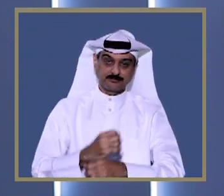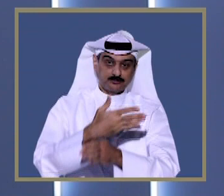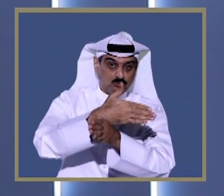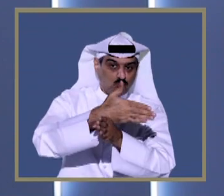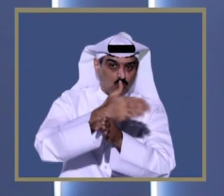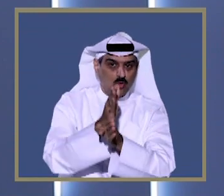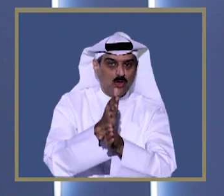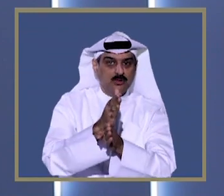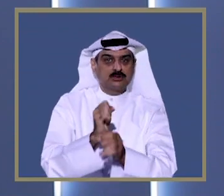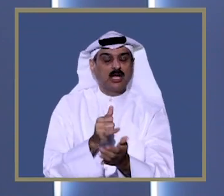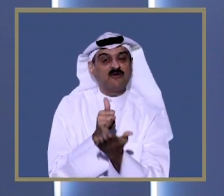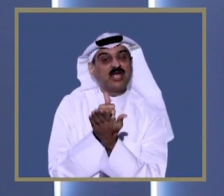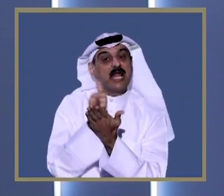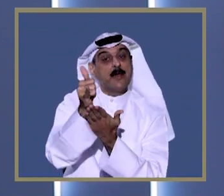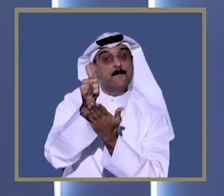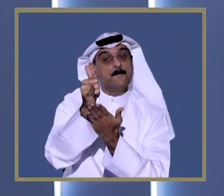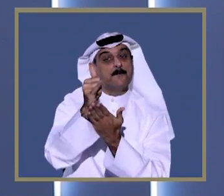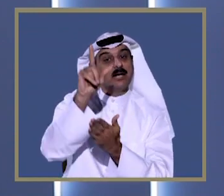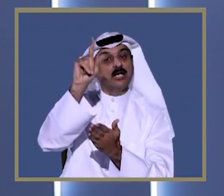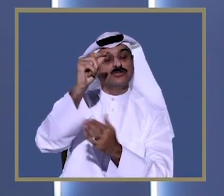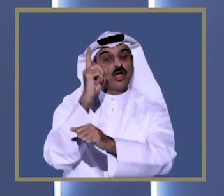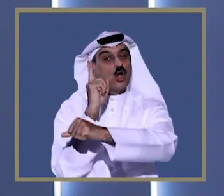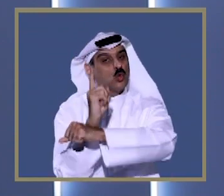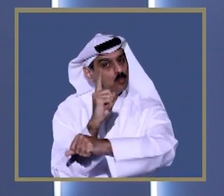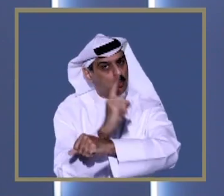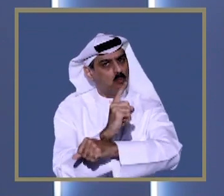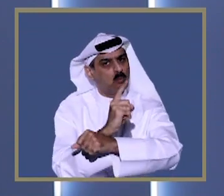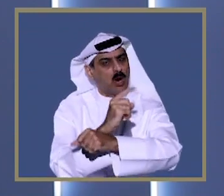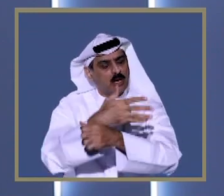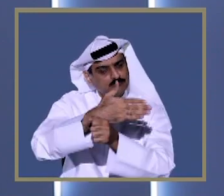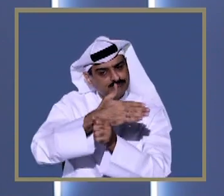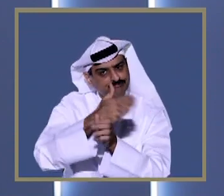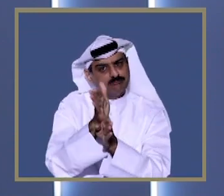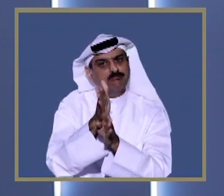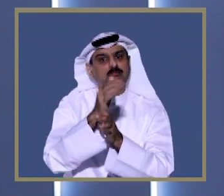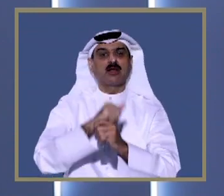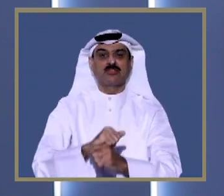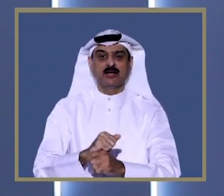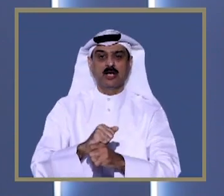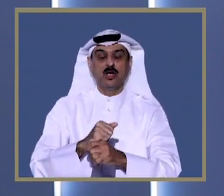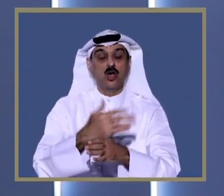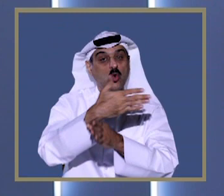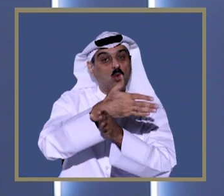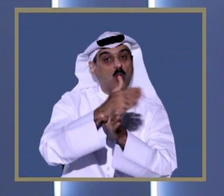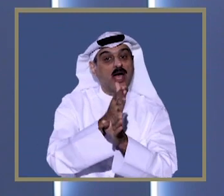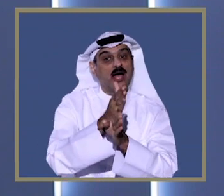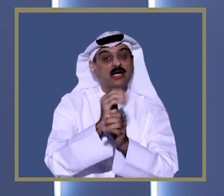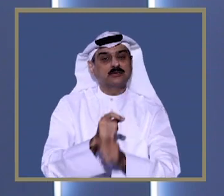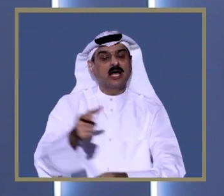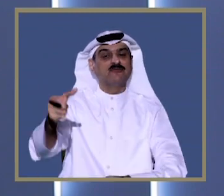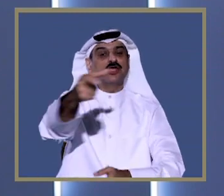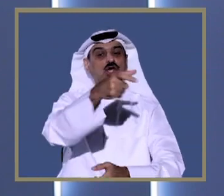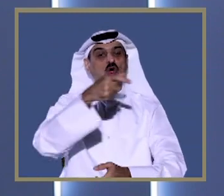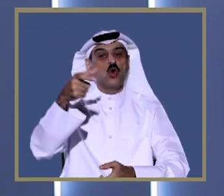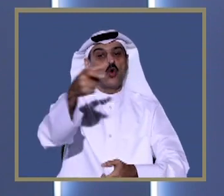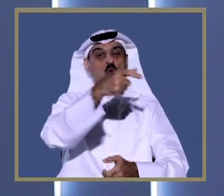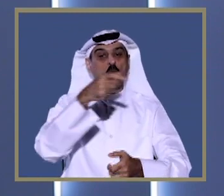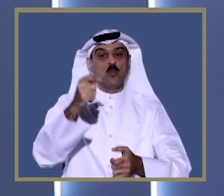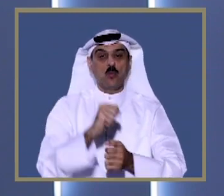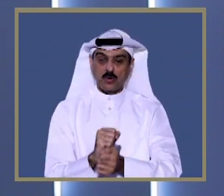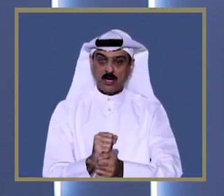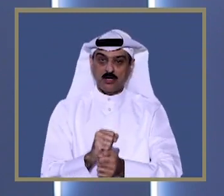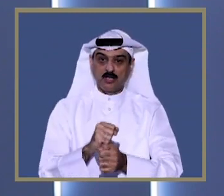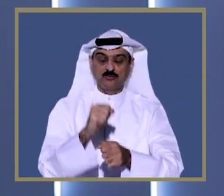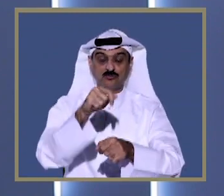وإصلاح في جودة المنهج وفي المعلم، وكذلك إصلاح في